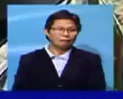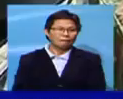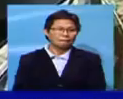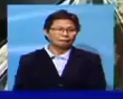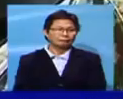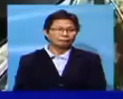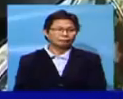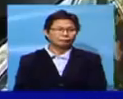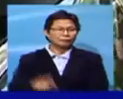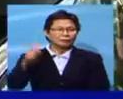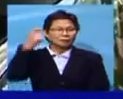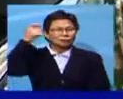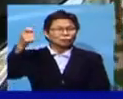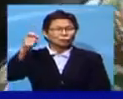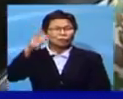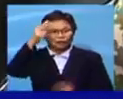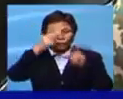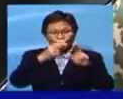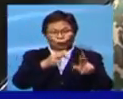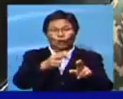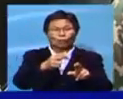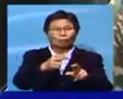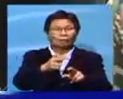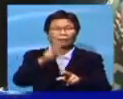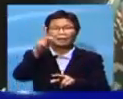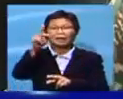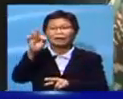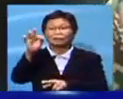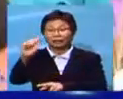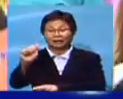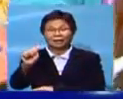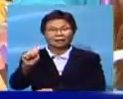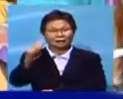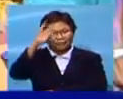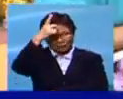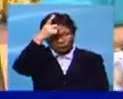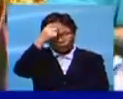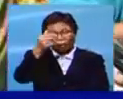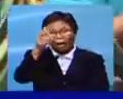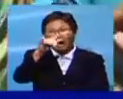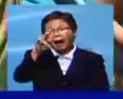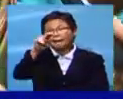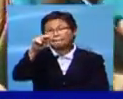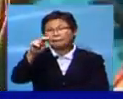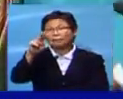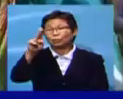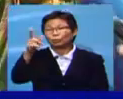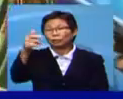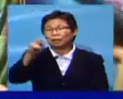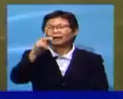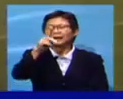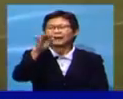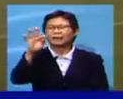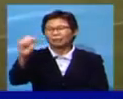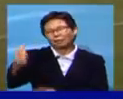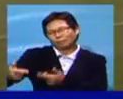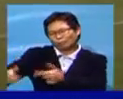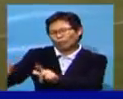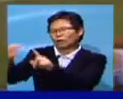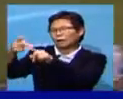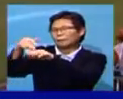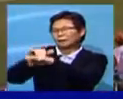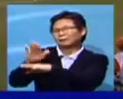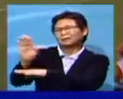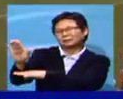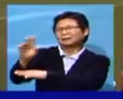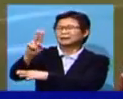ini hormat Persatuan bola sepak Kedah kfa Datuk Aminuddin Omar berkata kfa memberi peluang kepada Nizam